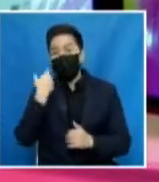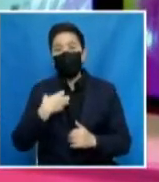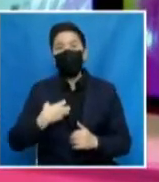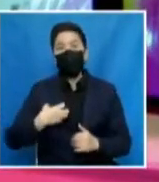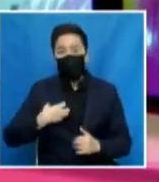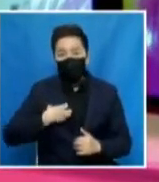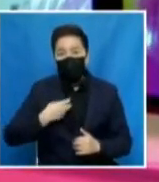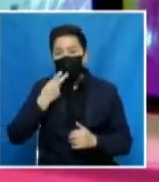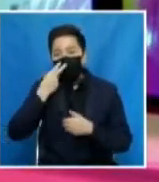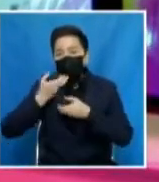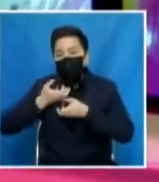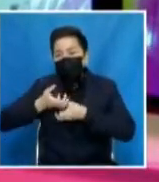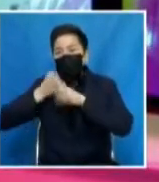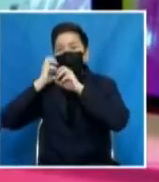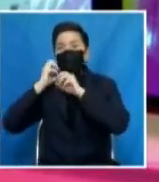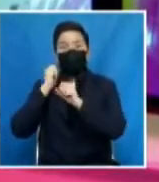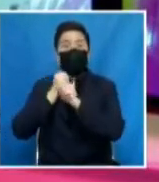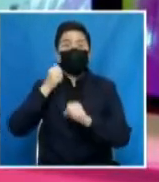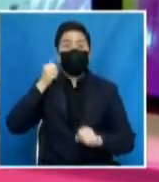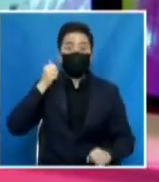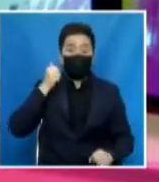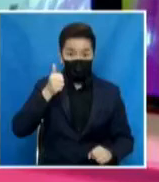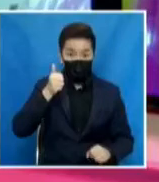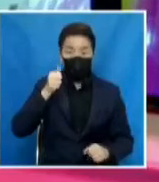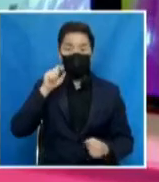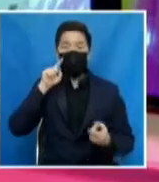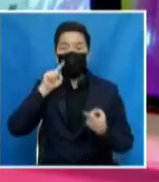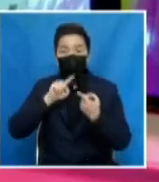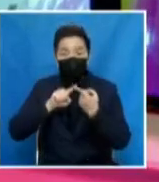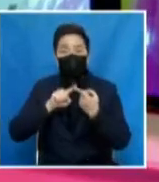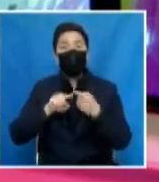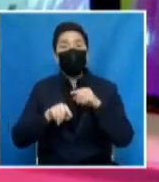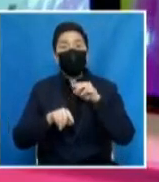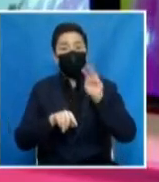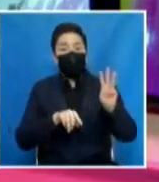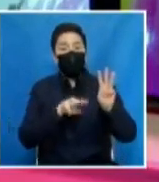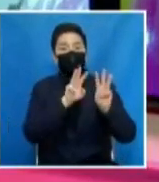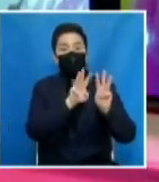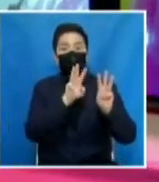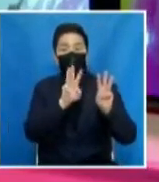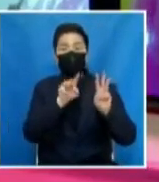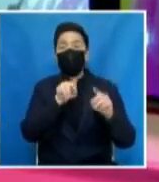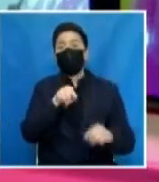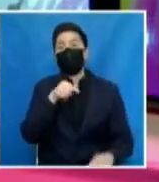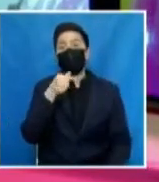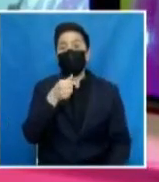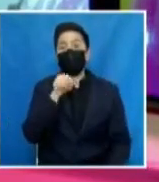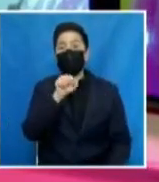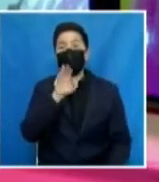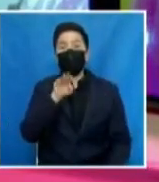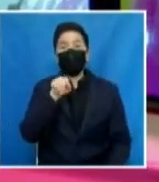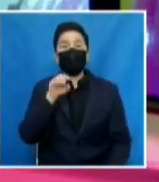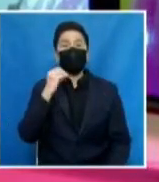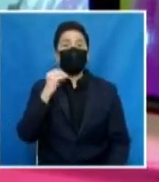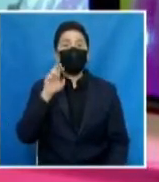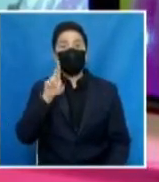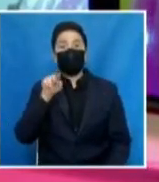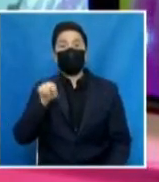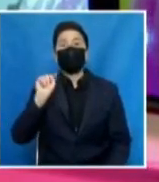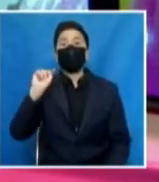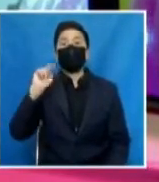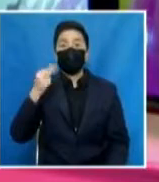สงค์จะตรวจสอบการออกรางวัลย้อนหลังนะคะก็สามารถเข้าไปดูได้ที่เว็บไซต์ของธนาคารออมสินค่ะ